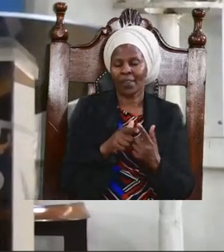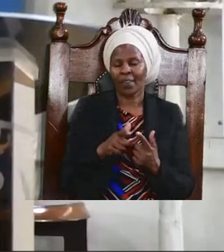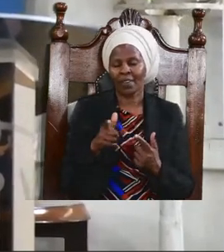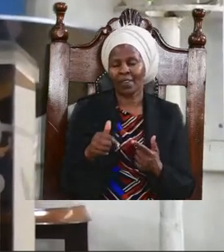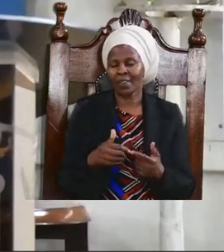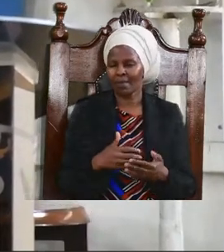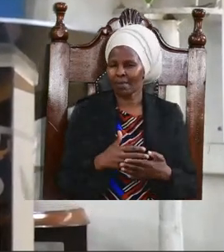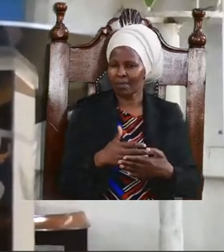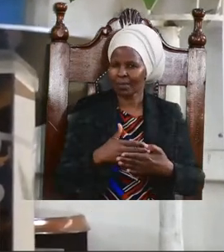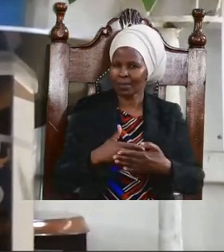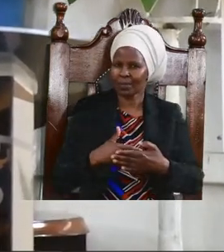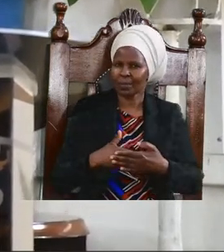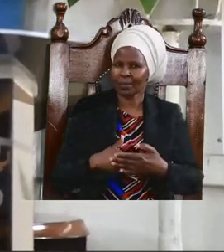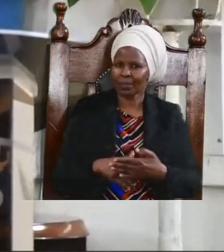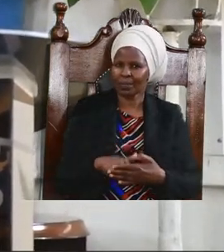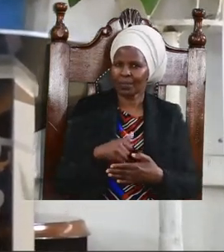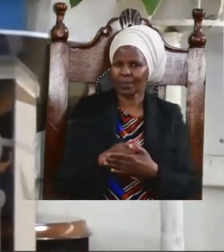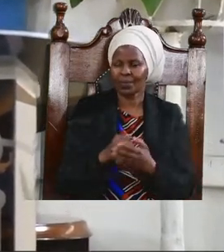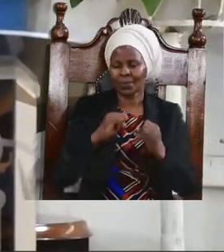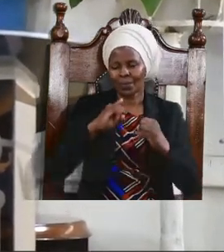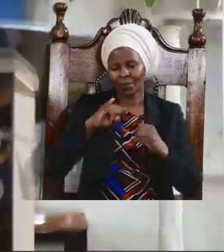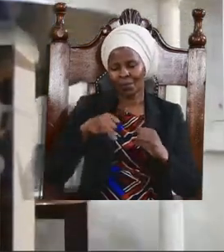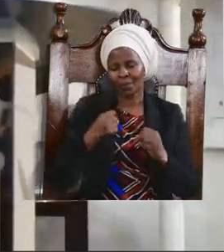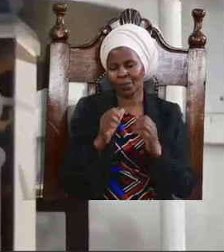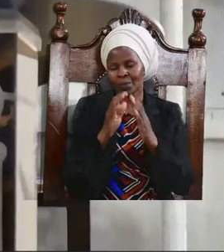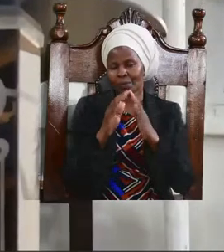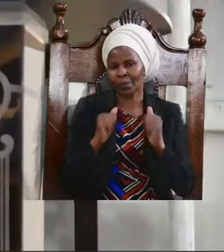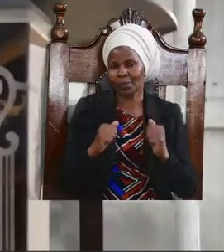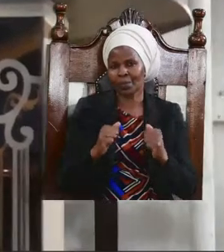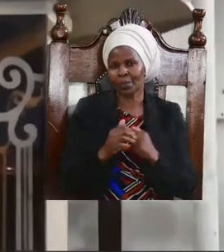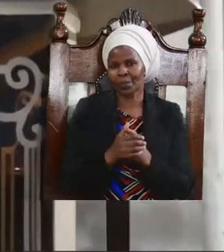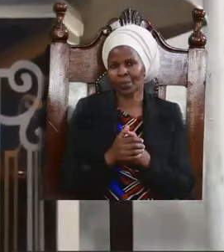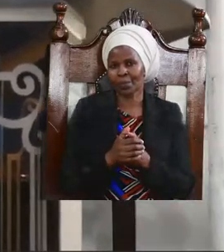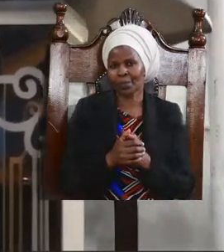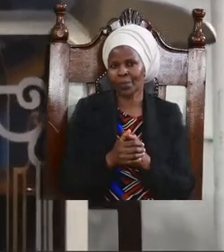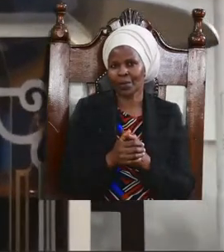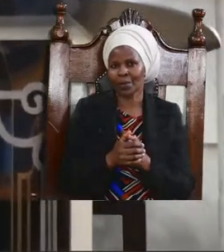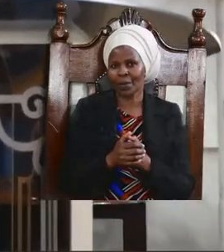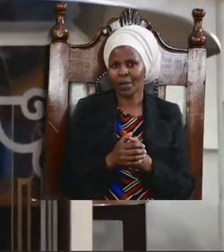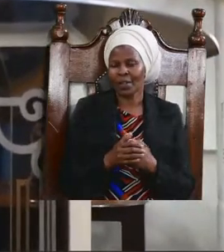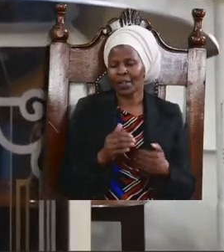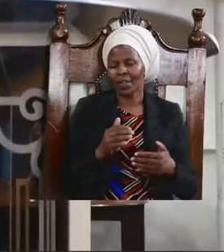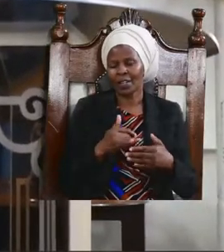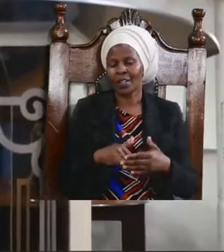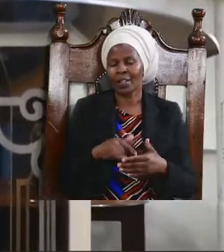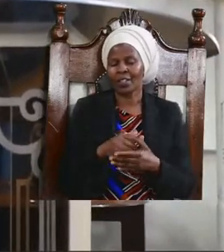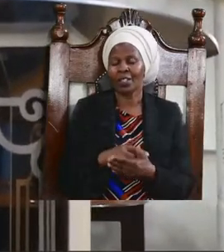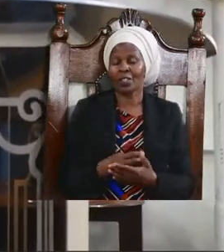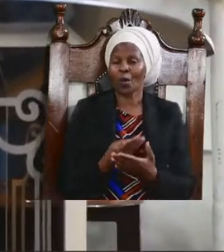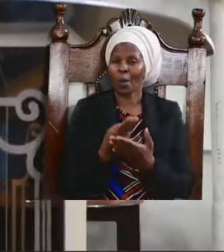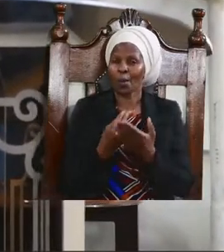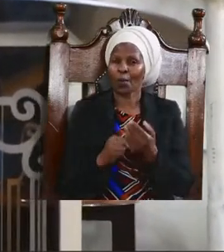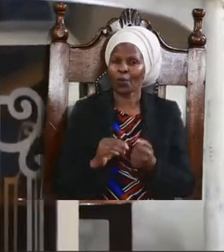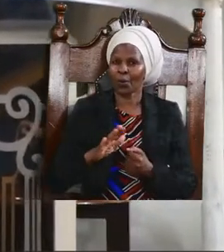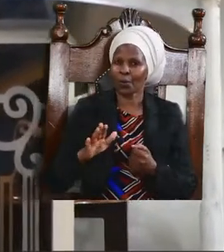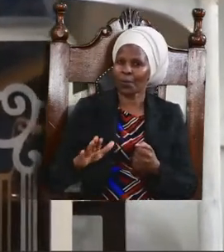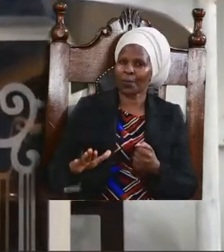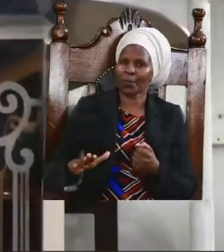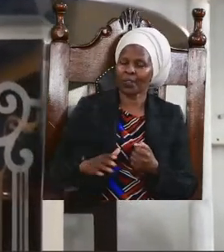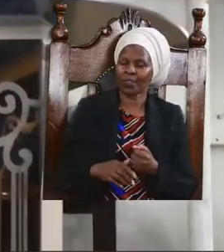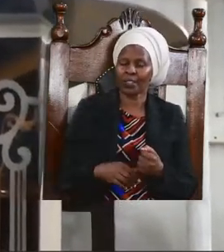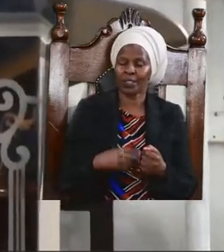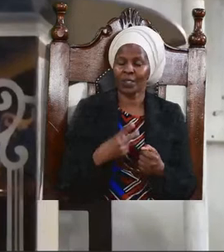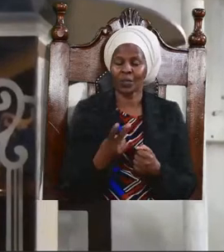Yerusalemu, mukaribu na Benfage na Bethania, kukabili mlima wa